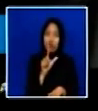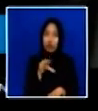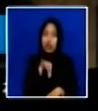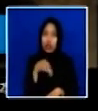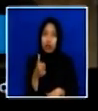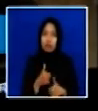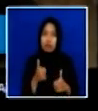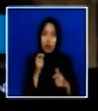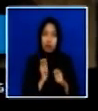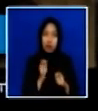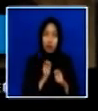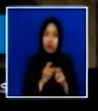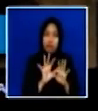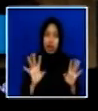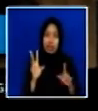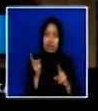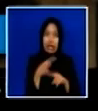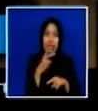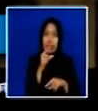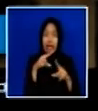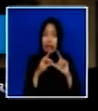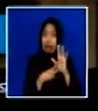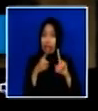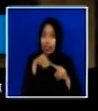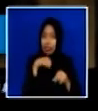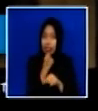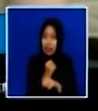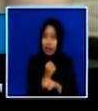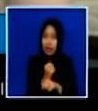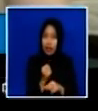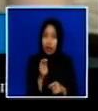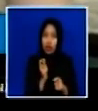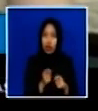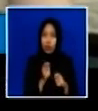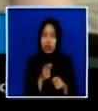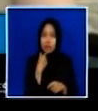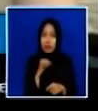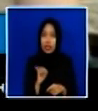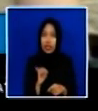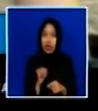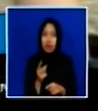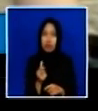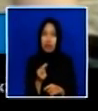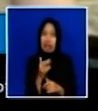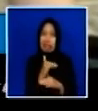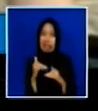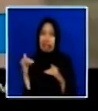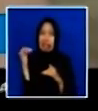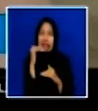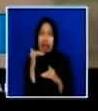kerajinan yang indah dari ranting dan bunga hiasan yang dirangkai menjadi karya seni bernilai jual tinggi